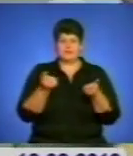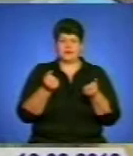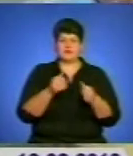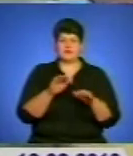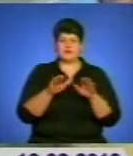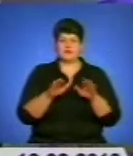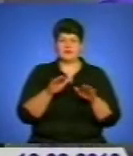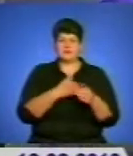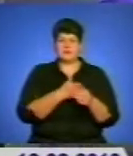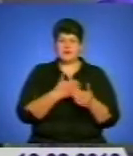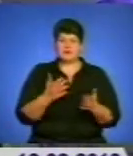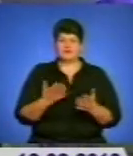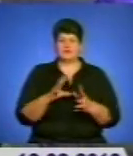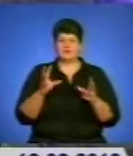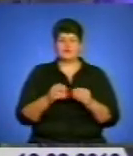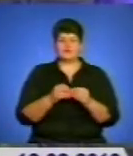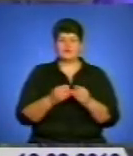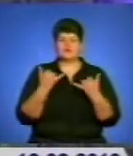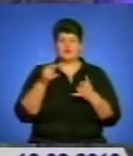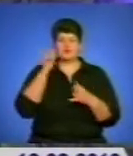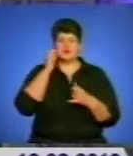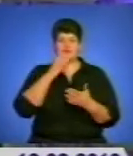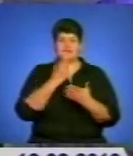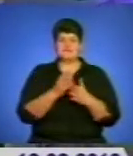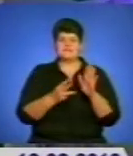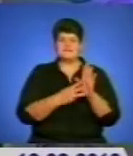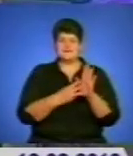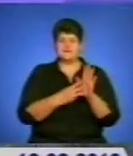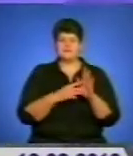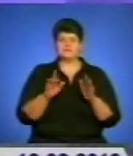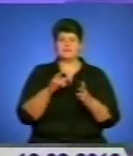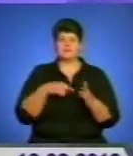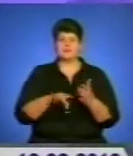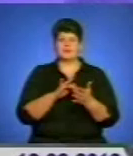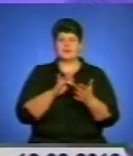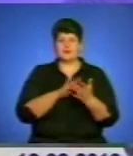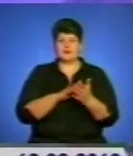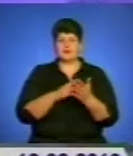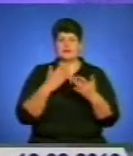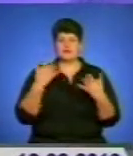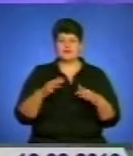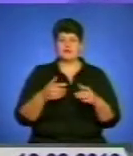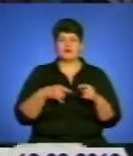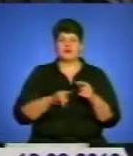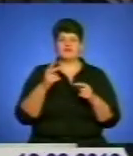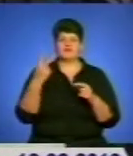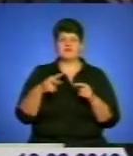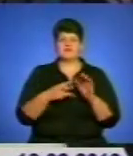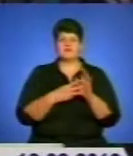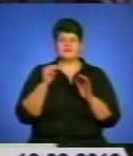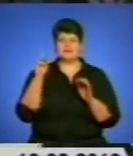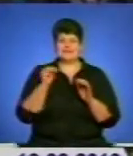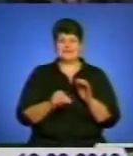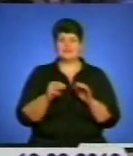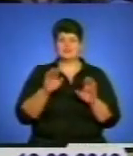кювезы так не держат. Нині в Україні працює 8 перинатальних центрів, у яких вже народилося 20 тисяч малюків. Та вперше державна